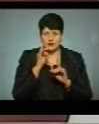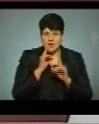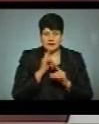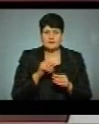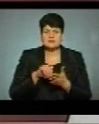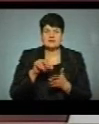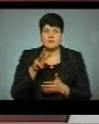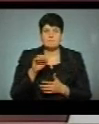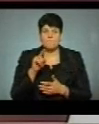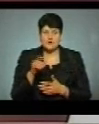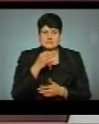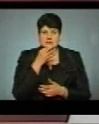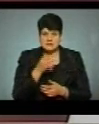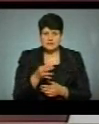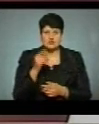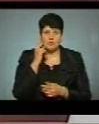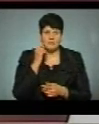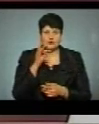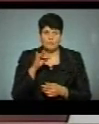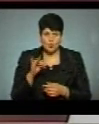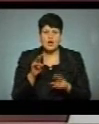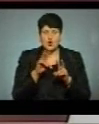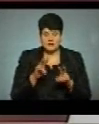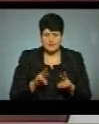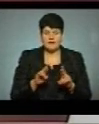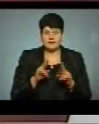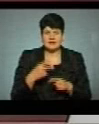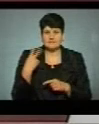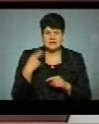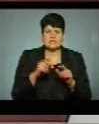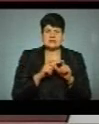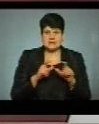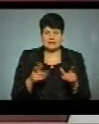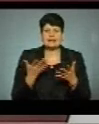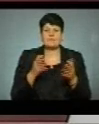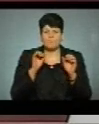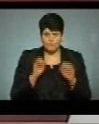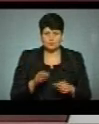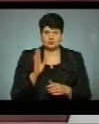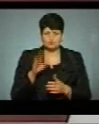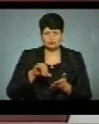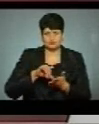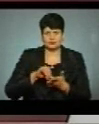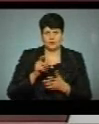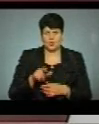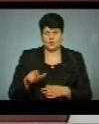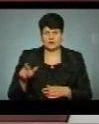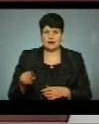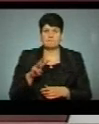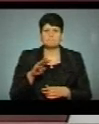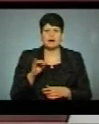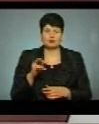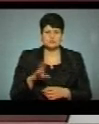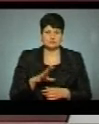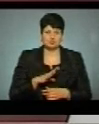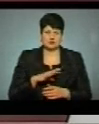МОЗу Роман Колесник повідомив, що Медобори розглядається як один із 20 закладів, де можуть перебувати ці люди. У Миколинцях побувала